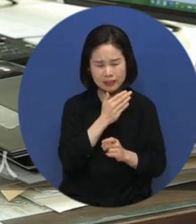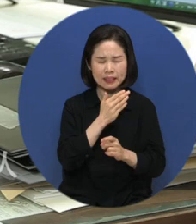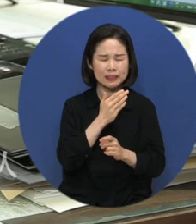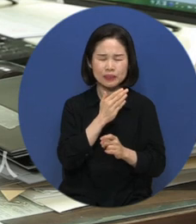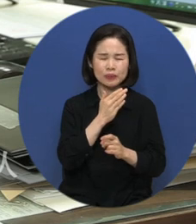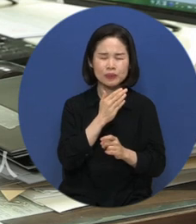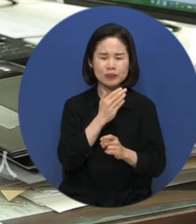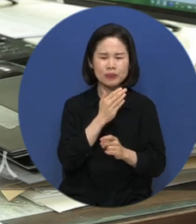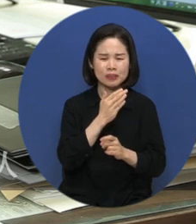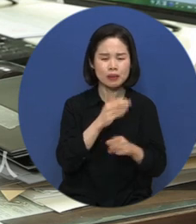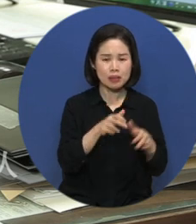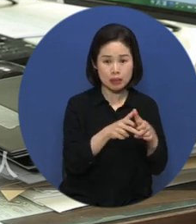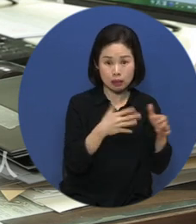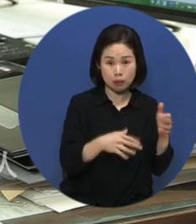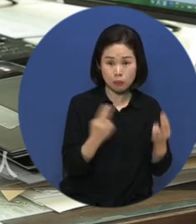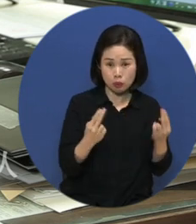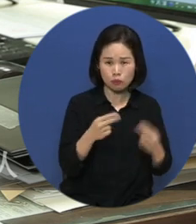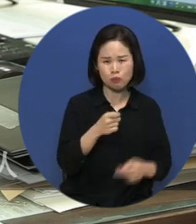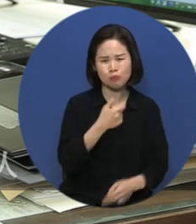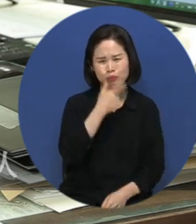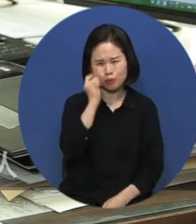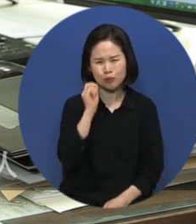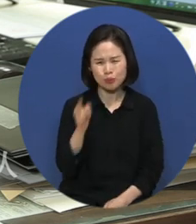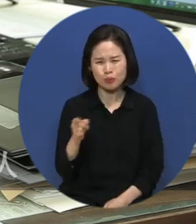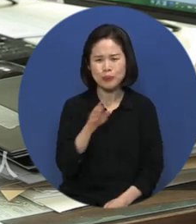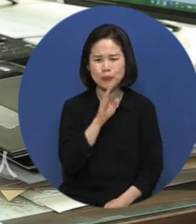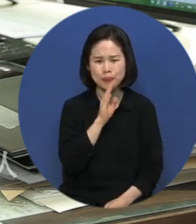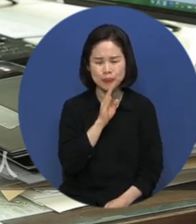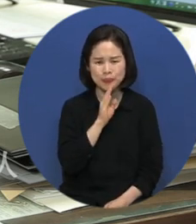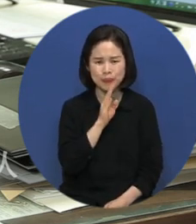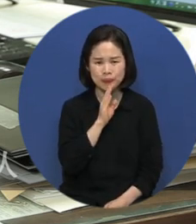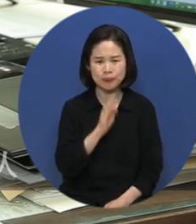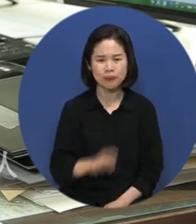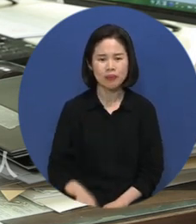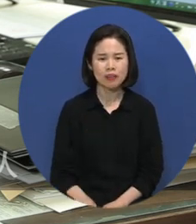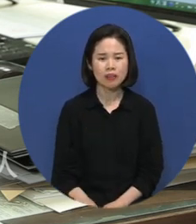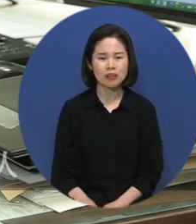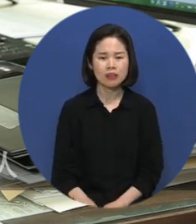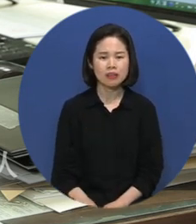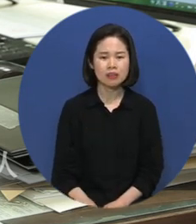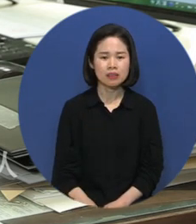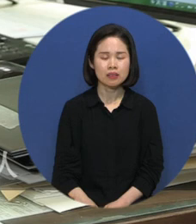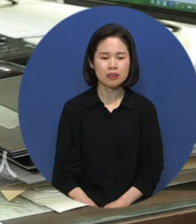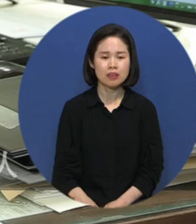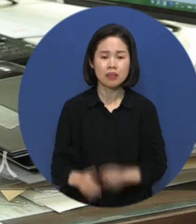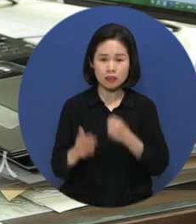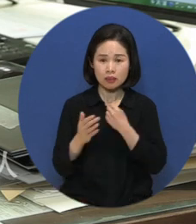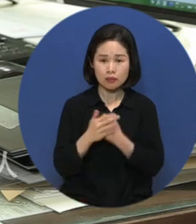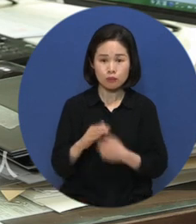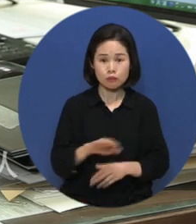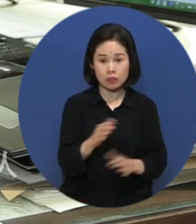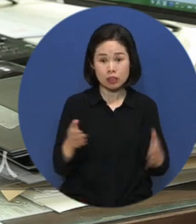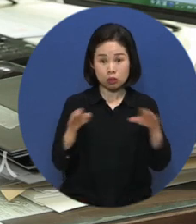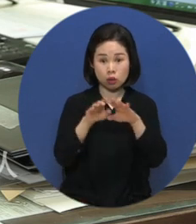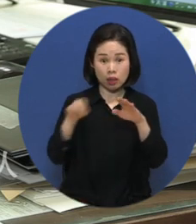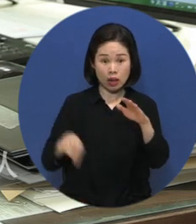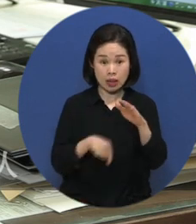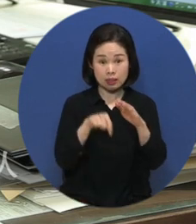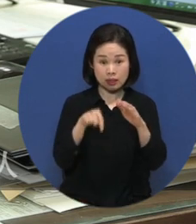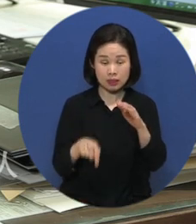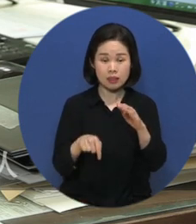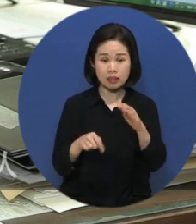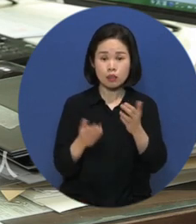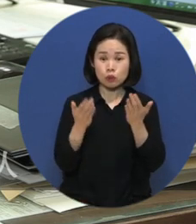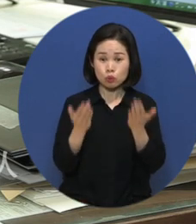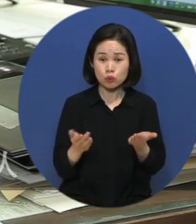이제 뭐 그런 경우들도 많이 있지만은 사실 이제 그래서 우리 기관 안에서는 더더욱이